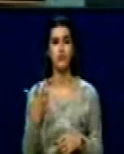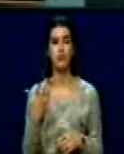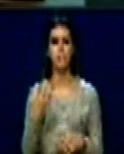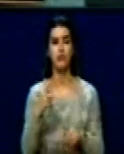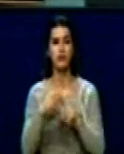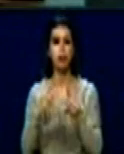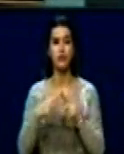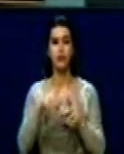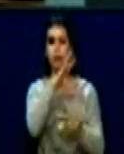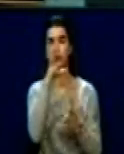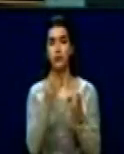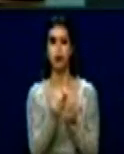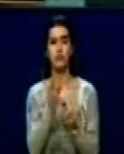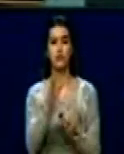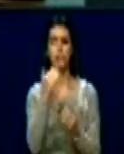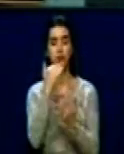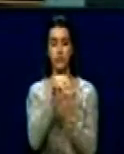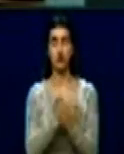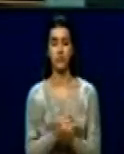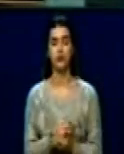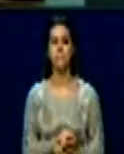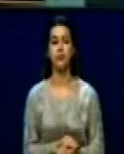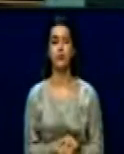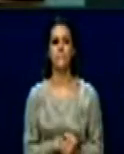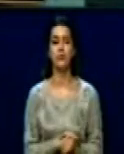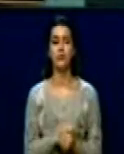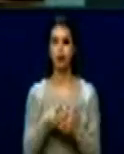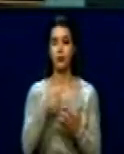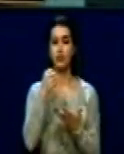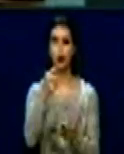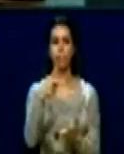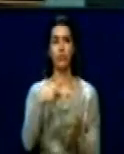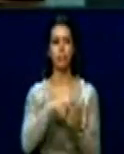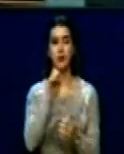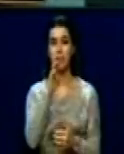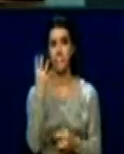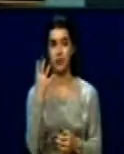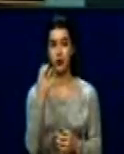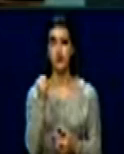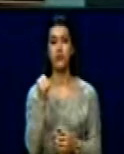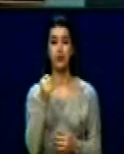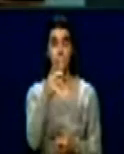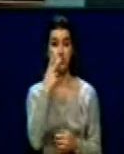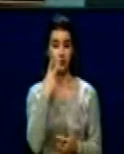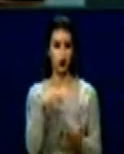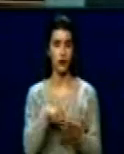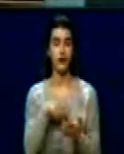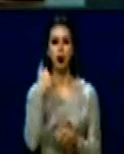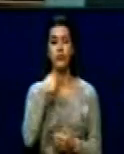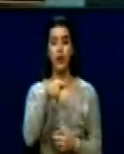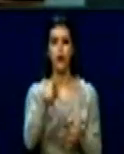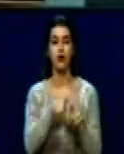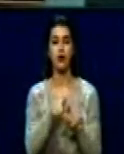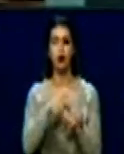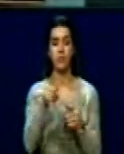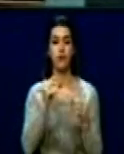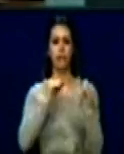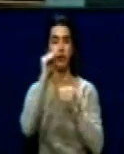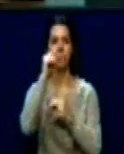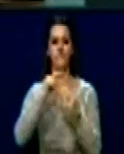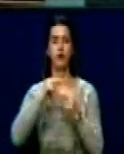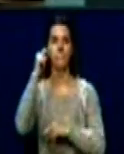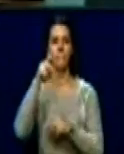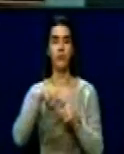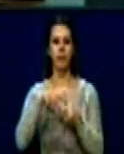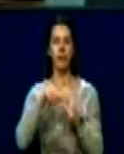që i rendit të hyrat në buxhetin e vitit 2014. Do këtu e shohim një rritje veçanërisht të madhe të hyrave